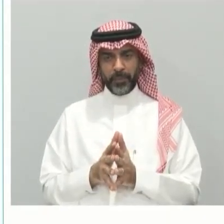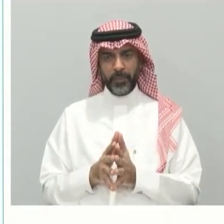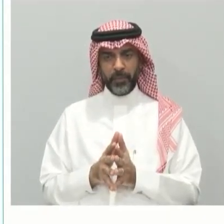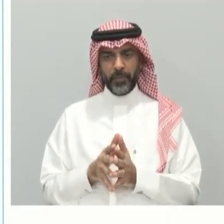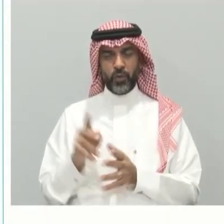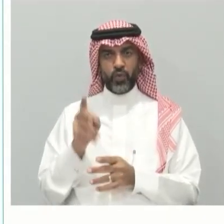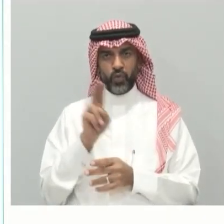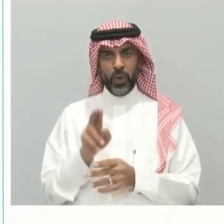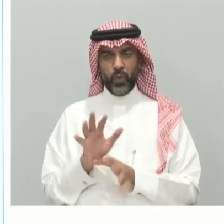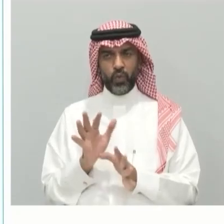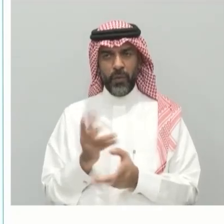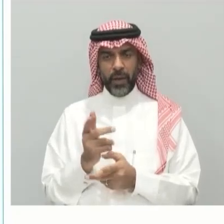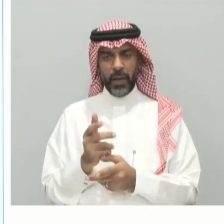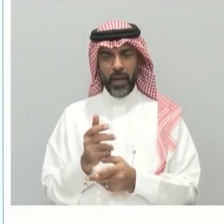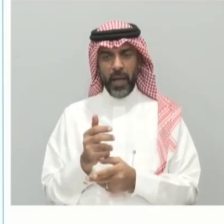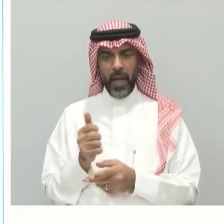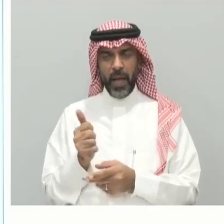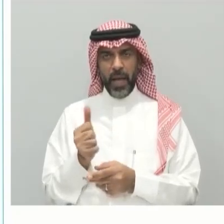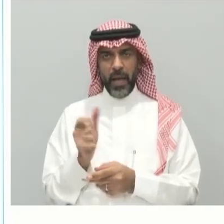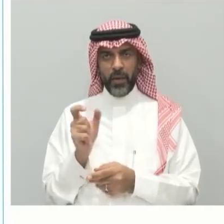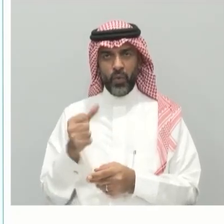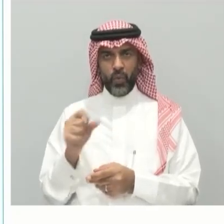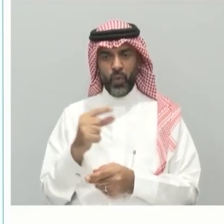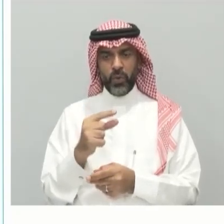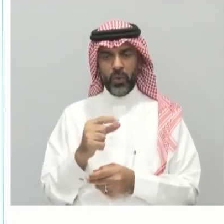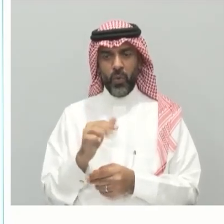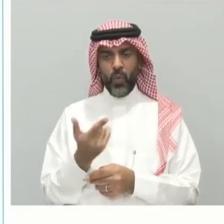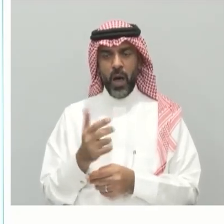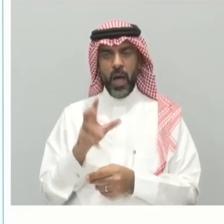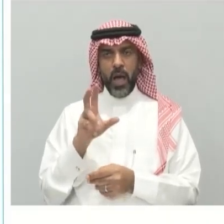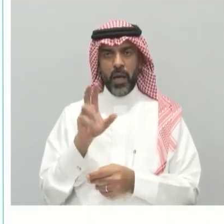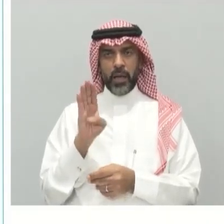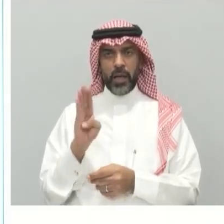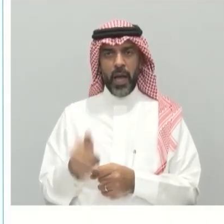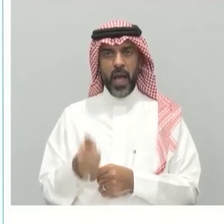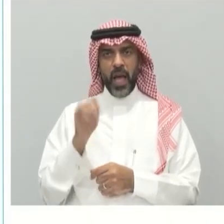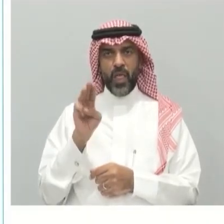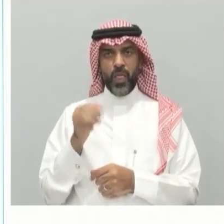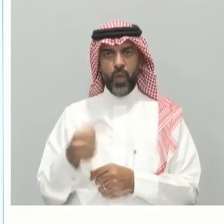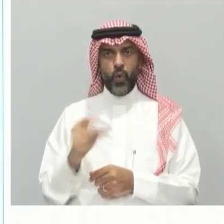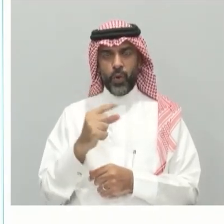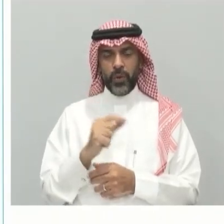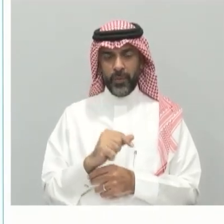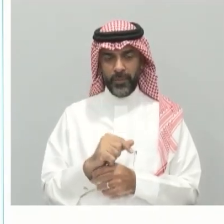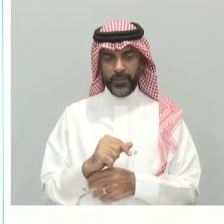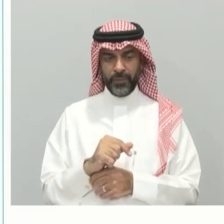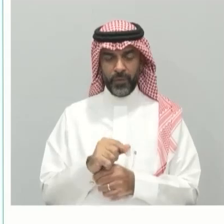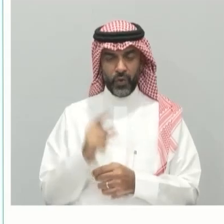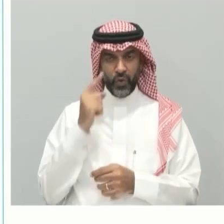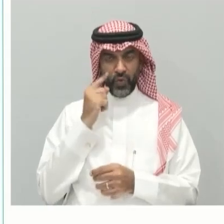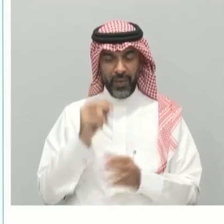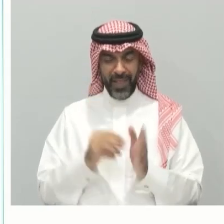الفرق بين الانود نسميه المصعد والكاثود اللي نسميه المهبط لاحظ انه عندي هنا الكترونات تنتقل